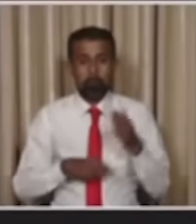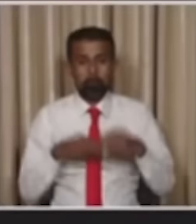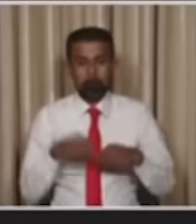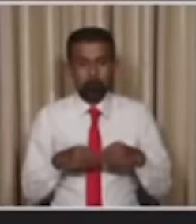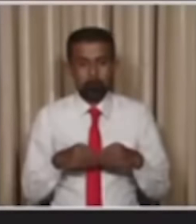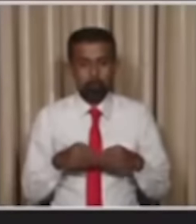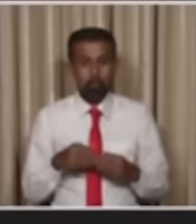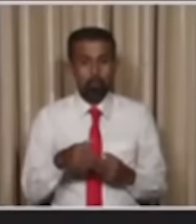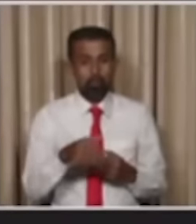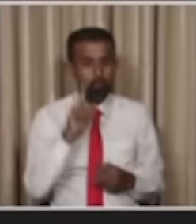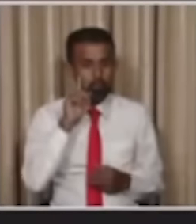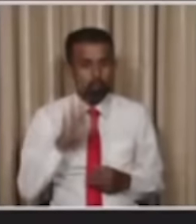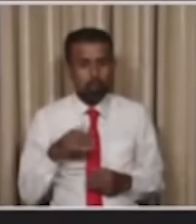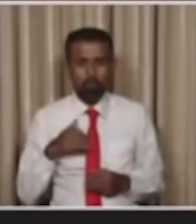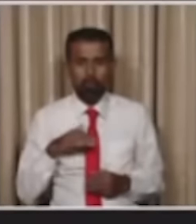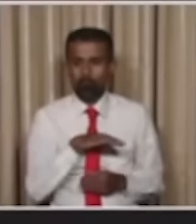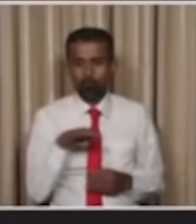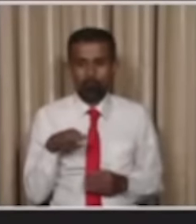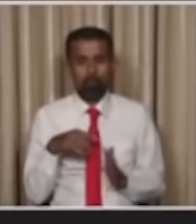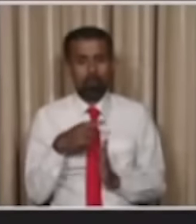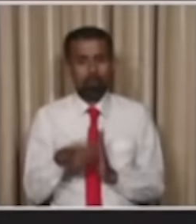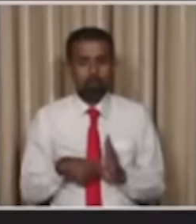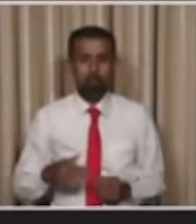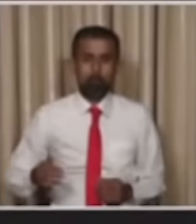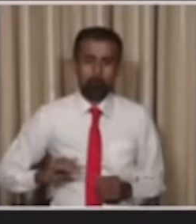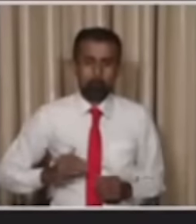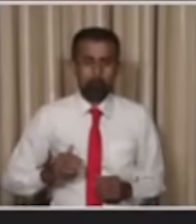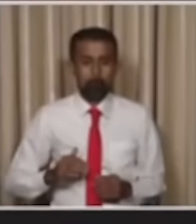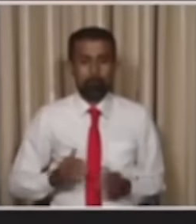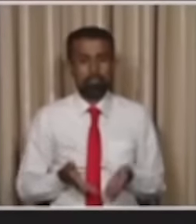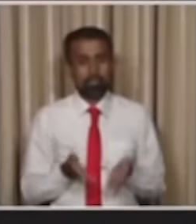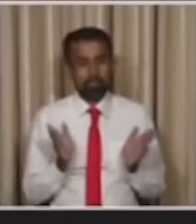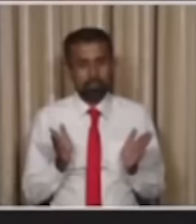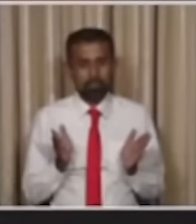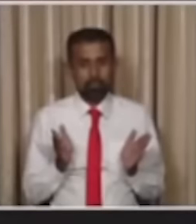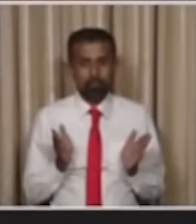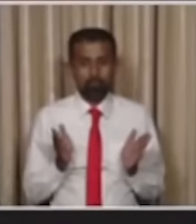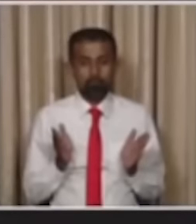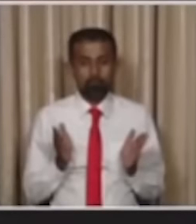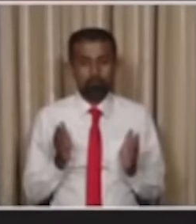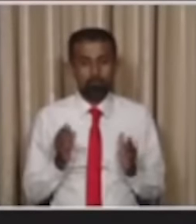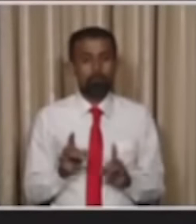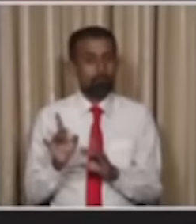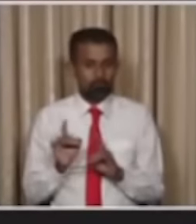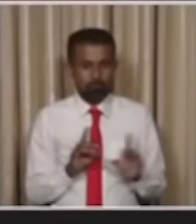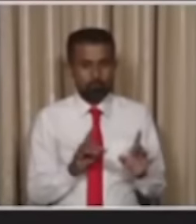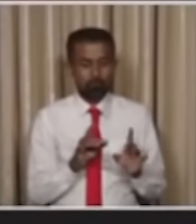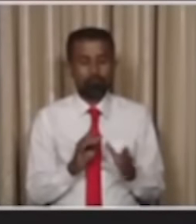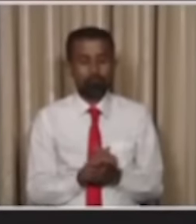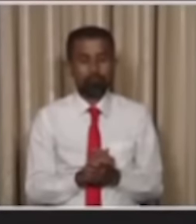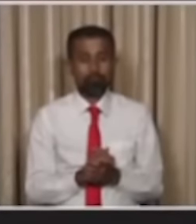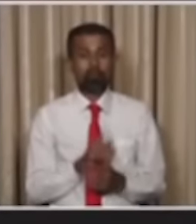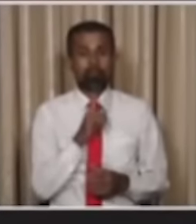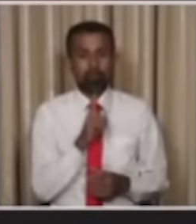ඉන්නේ. ඒක අපේ කලාපයට එනකන්, ලංකාව බංගලාදේශයට එනකන්, ඉන්දියාවට එනකන් මේ තත්ත්වය අදාළයි. ඒ මත තමයි